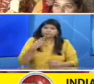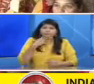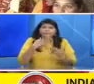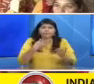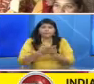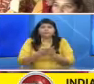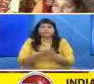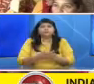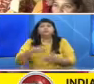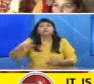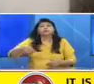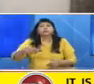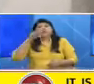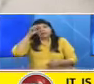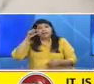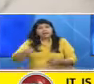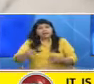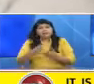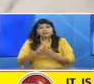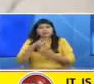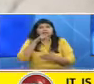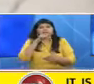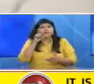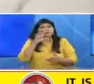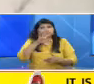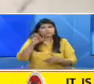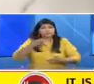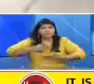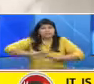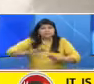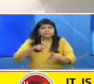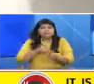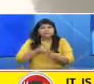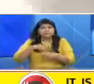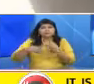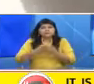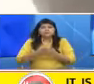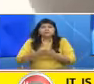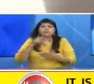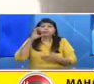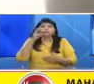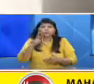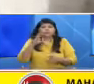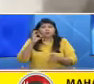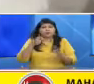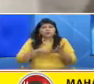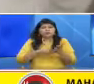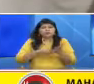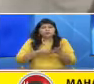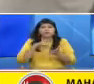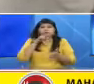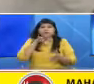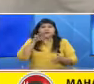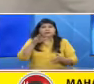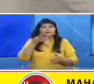रहा हूं महात्मा गांधी की 150वीं जयंती 2 अक्टूबर